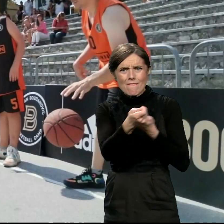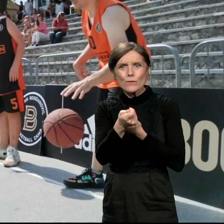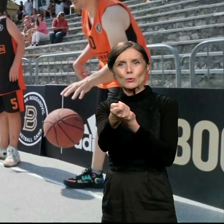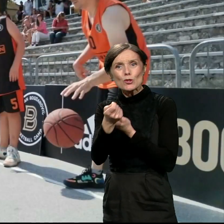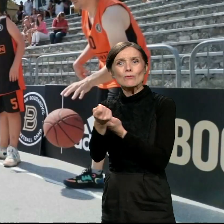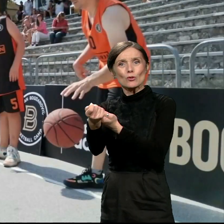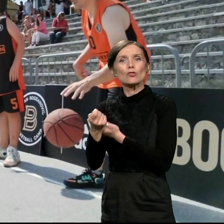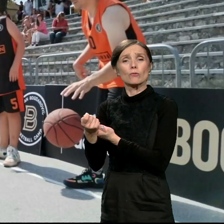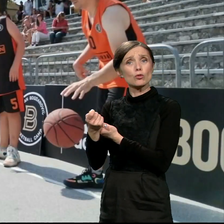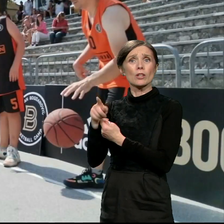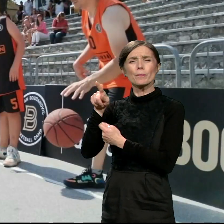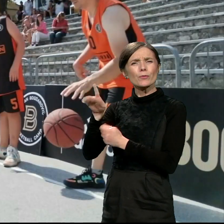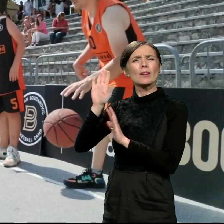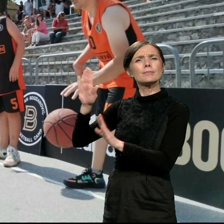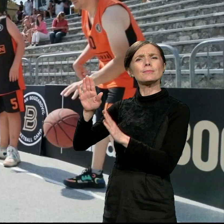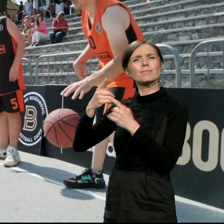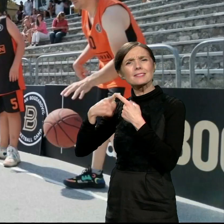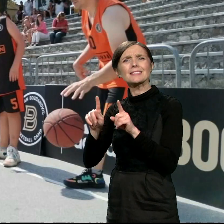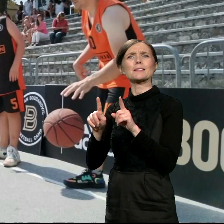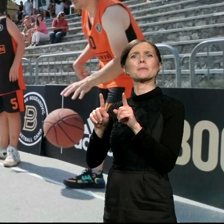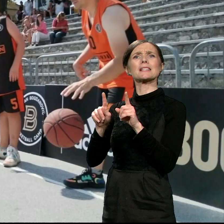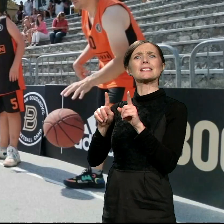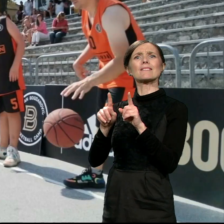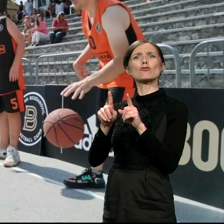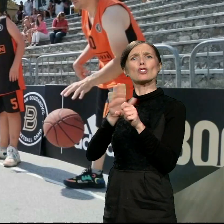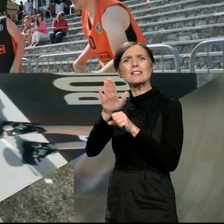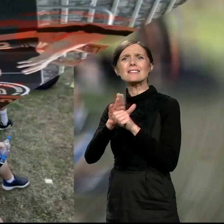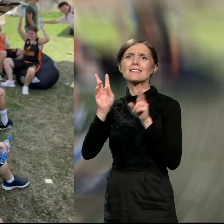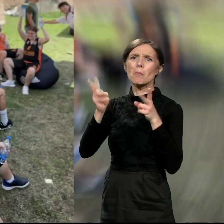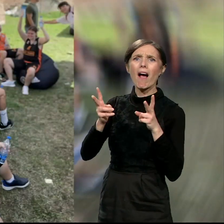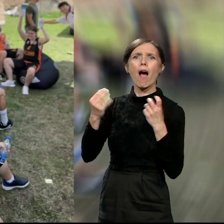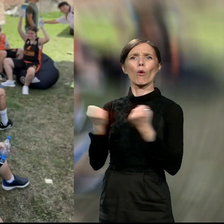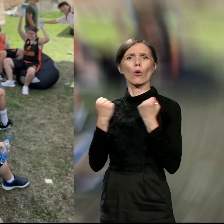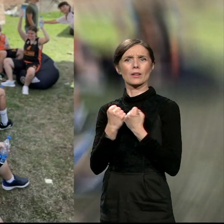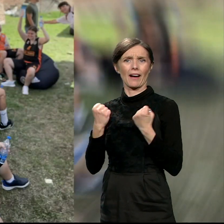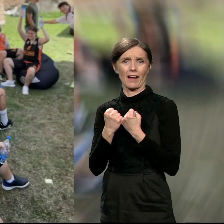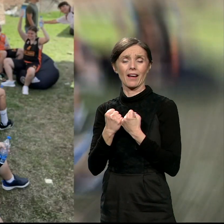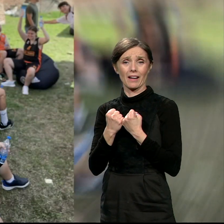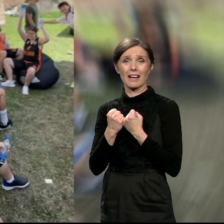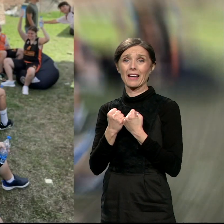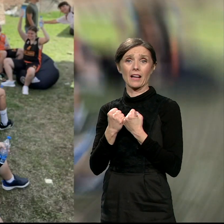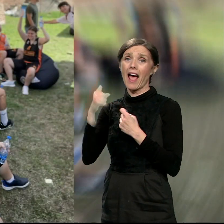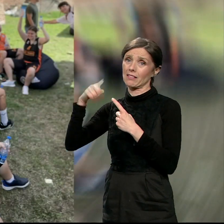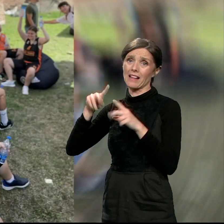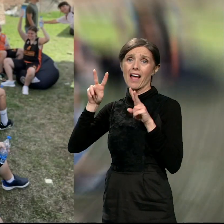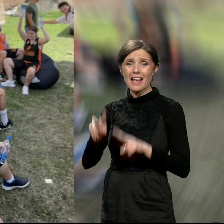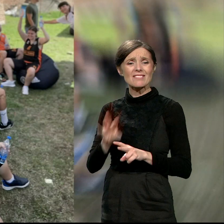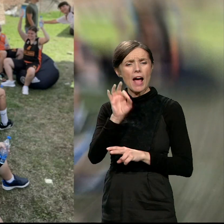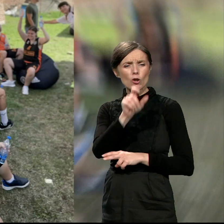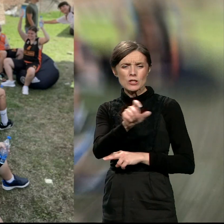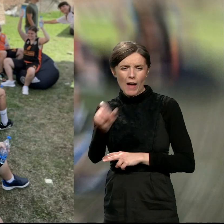specifičan pristup treninga. Gde, znači, zaista svakom detetu daje onako šansu